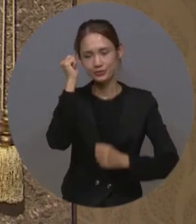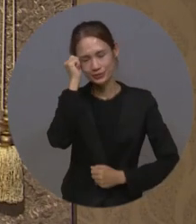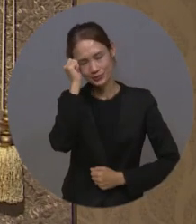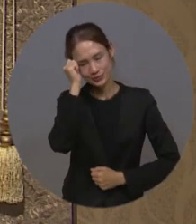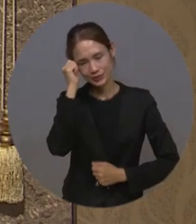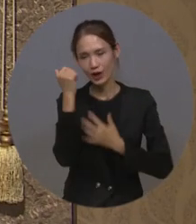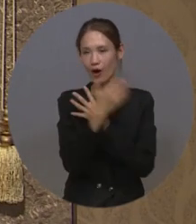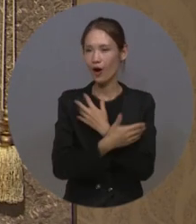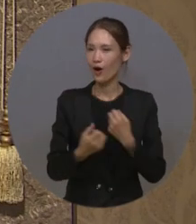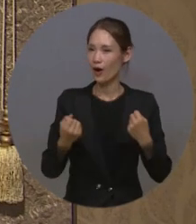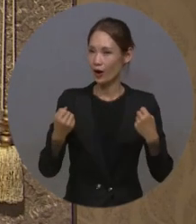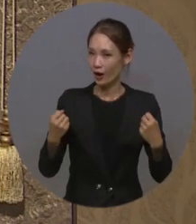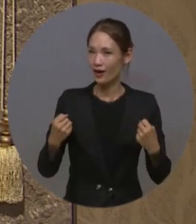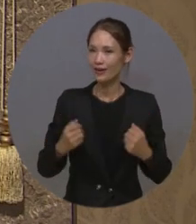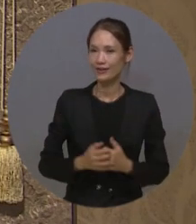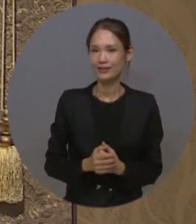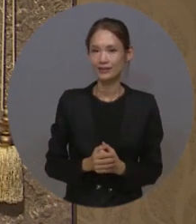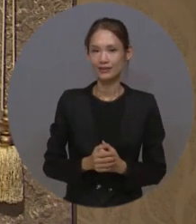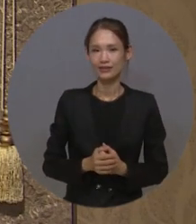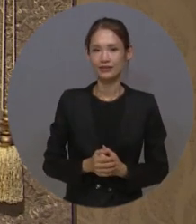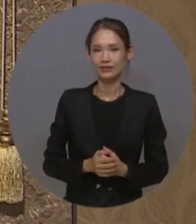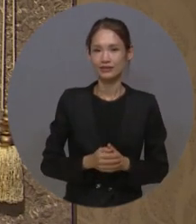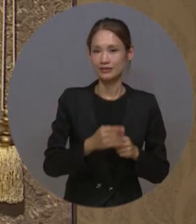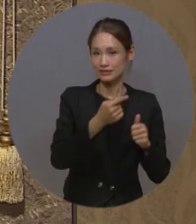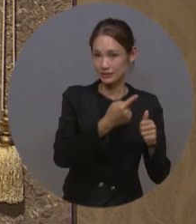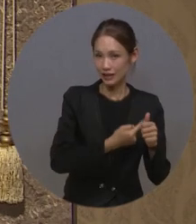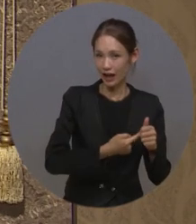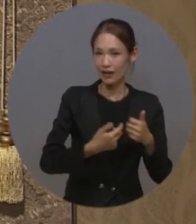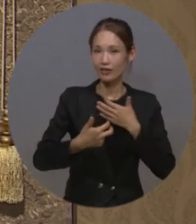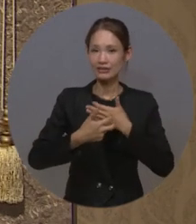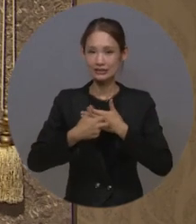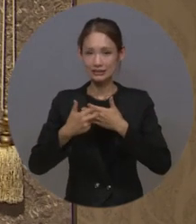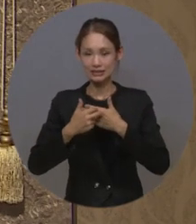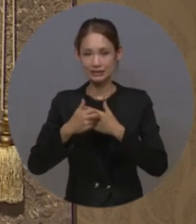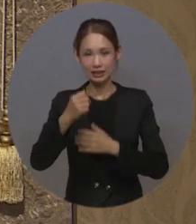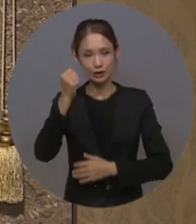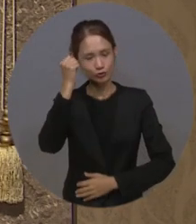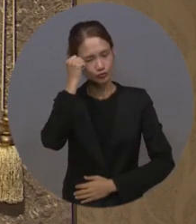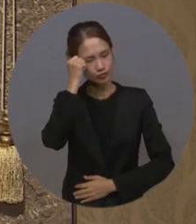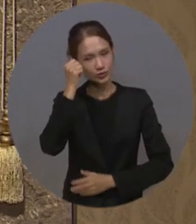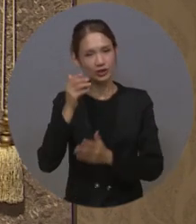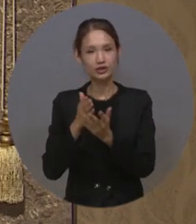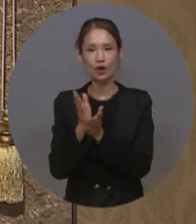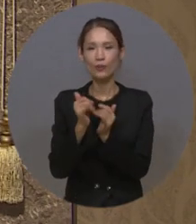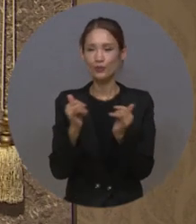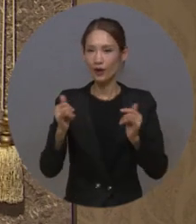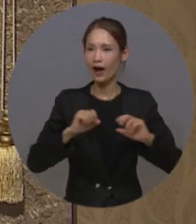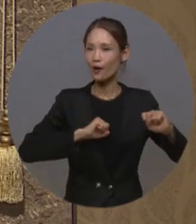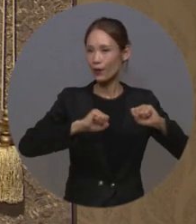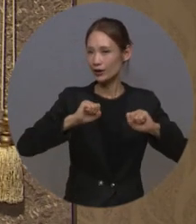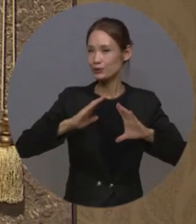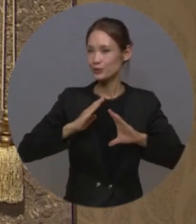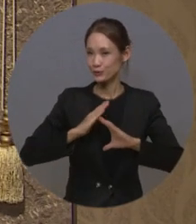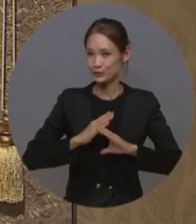건강. 저는 이제 자연의학 수면 전문가라고 해서 이제 활동을 하고